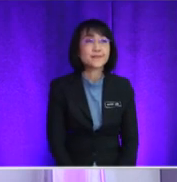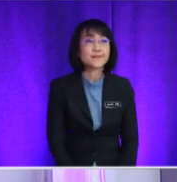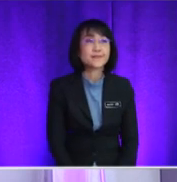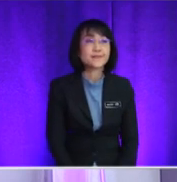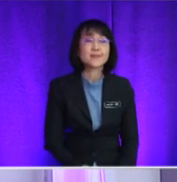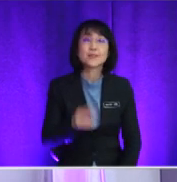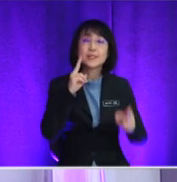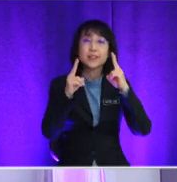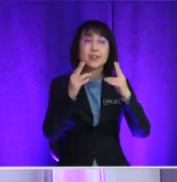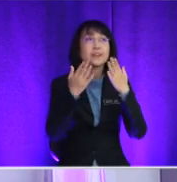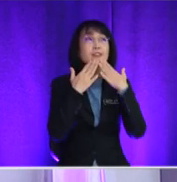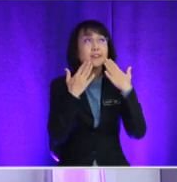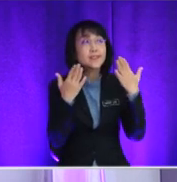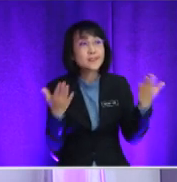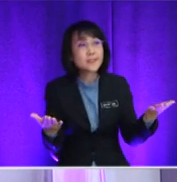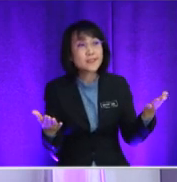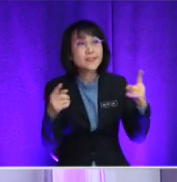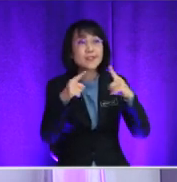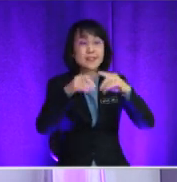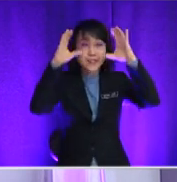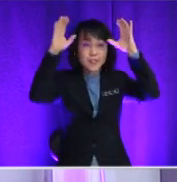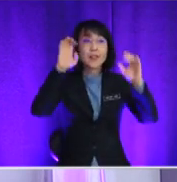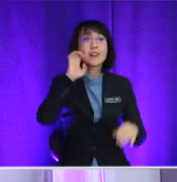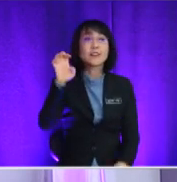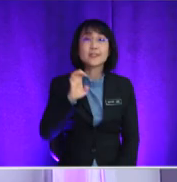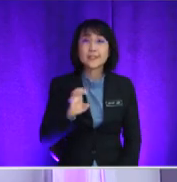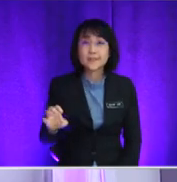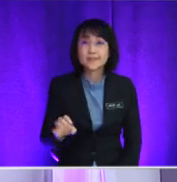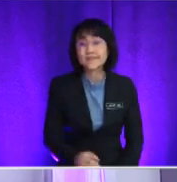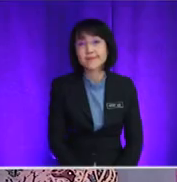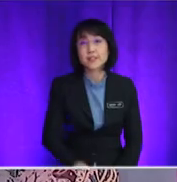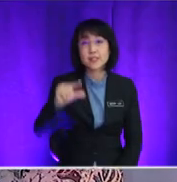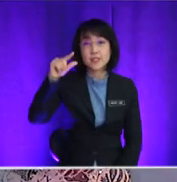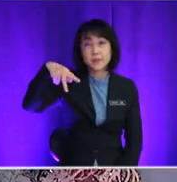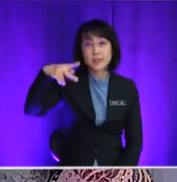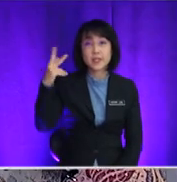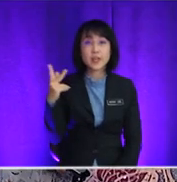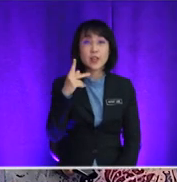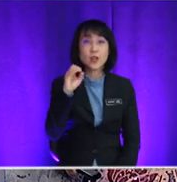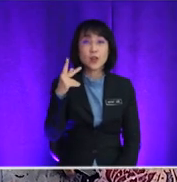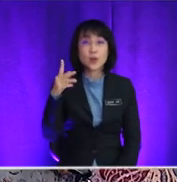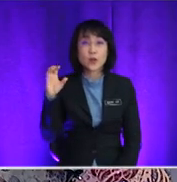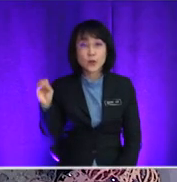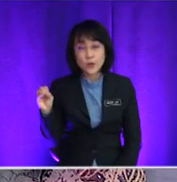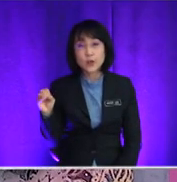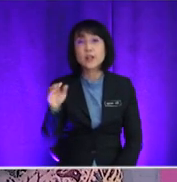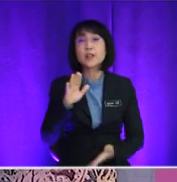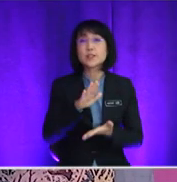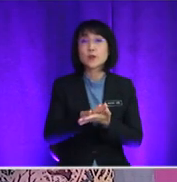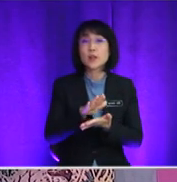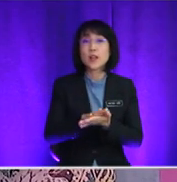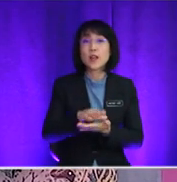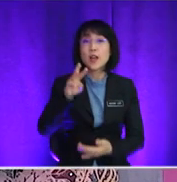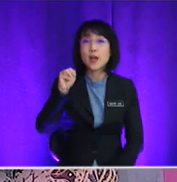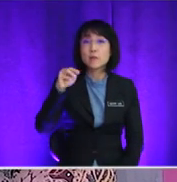Terima kasih sekali lagi kepada Cikgu Eliza eyes yang merupakan guru penolong kanan dari sekolah menengah kebangsaan perempuan